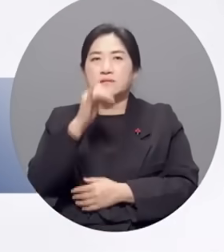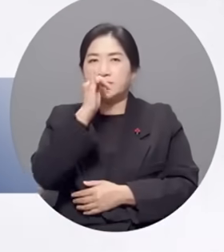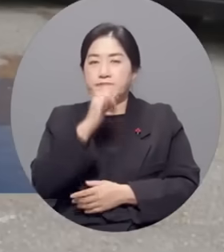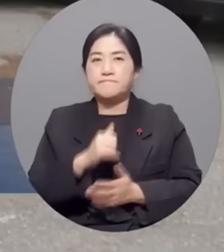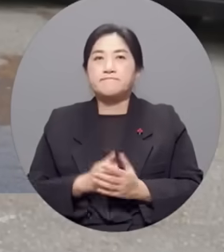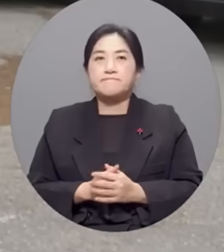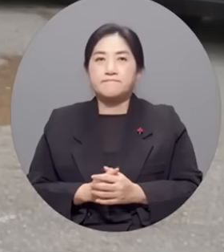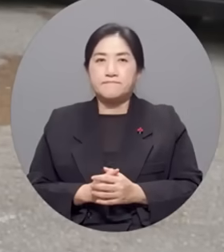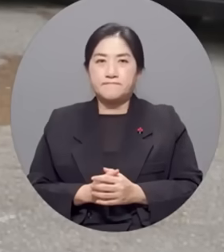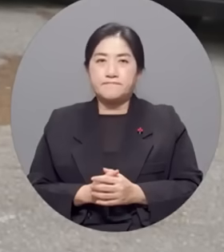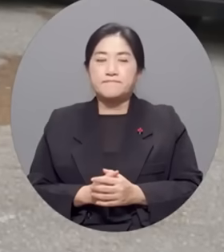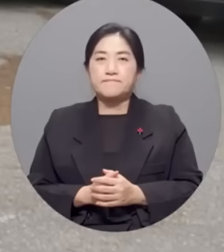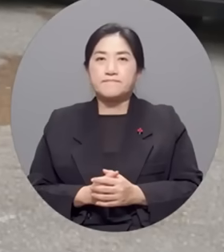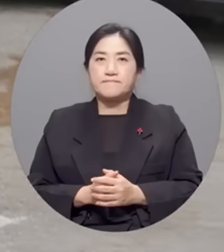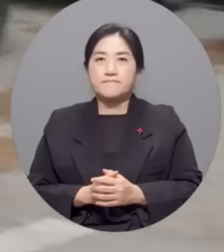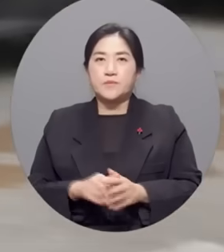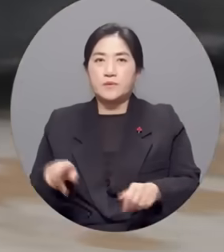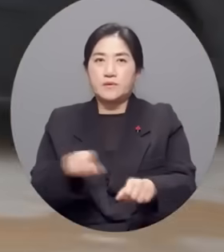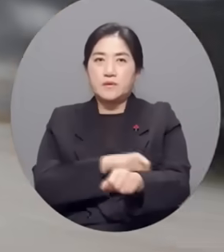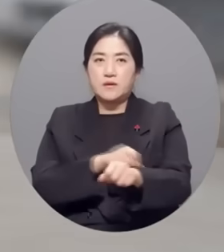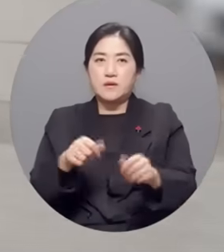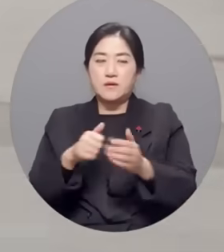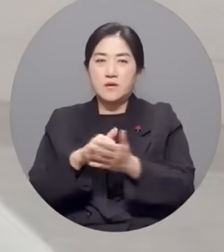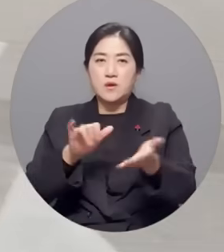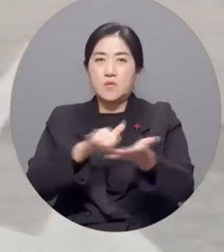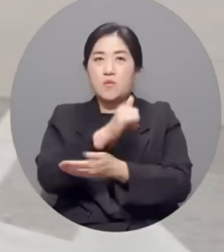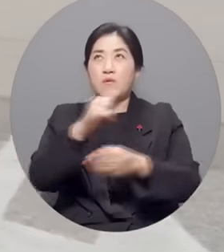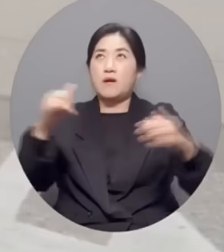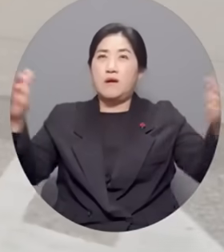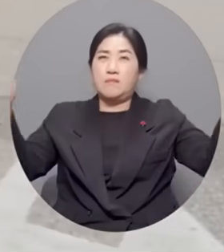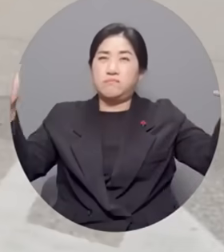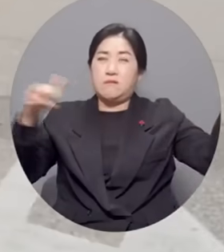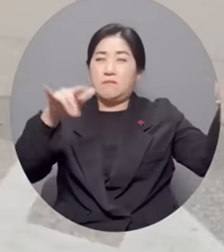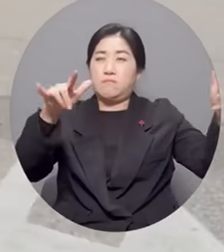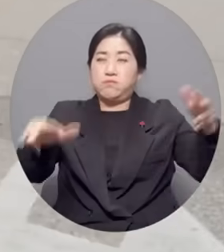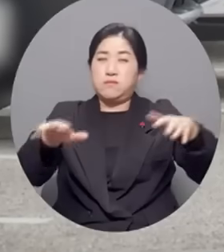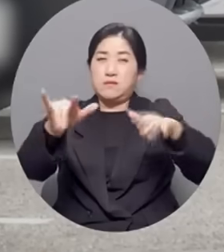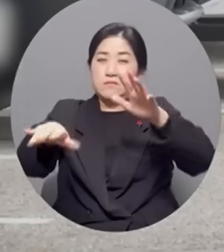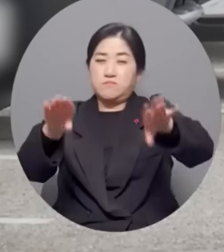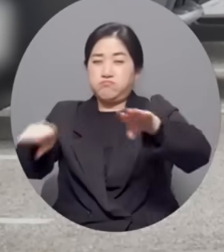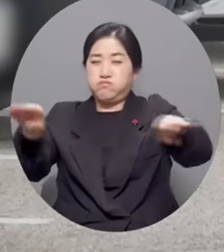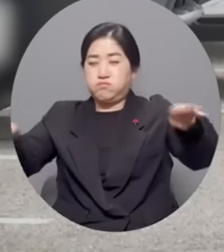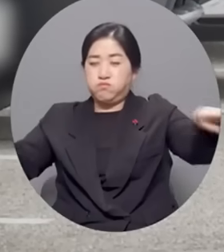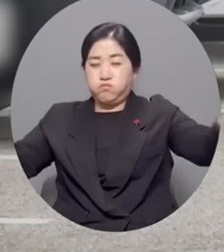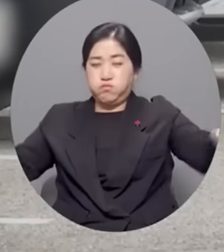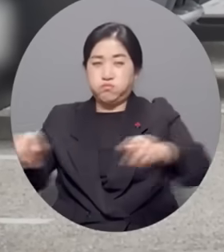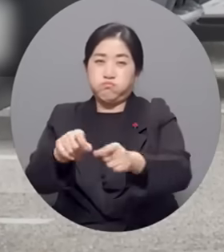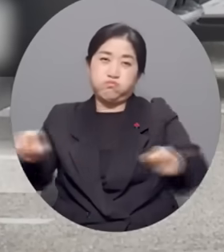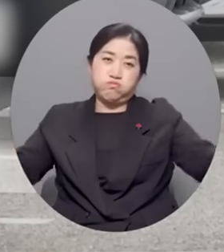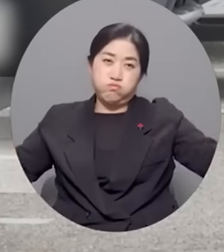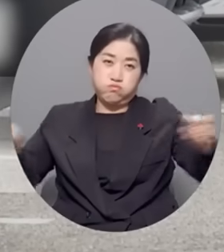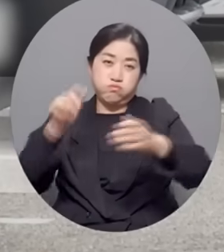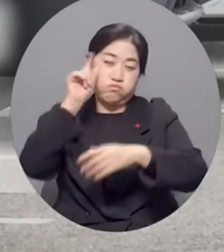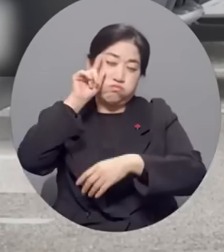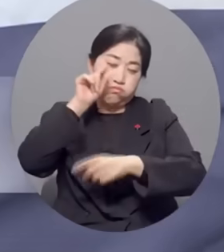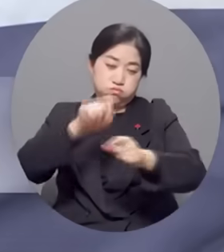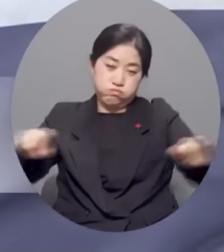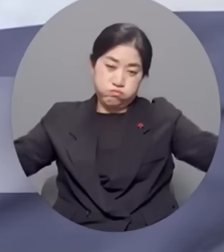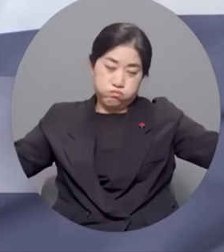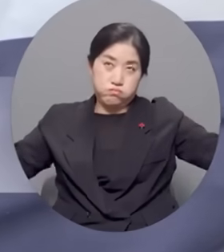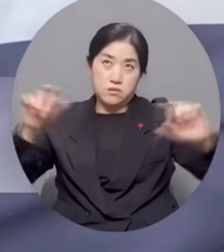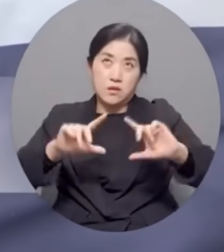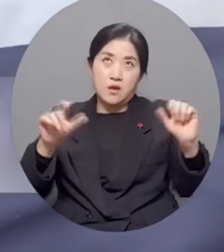부분이고. 특히 공항 야외 주차장에는 장기 주차를 하는 경우가 많은데 날이 추워지면